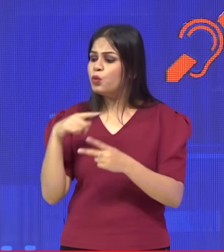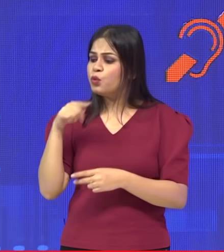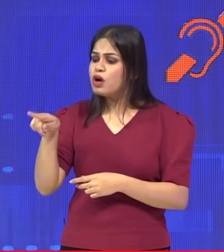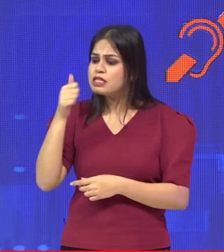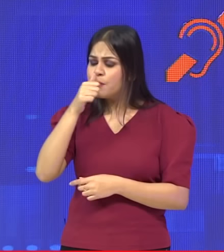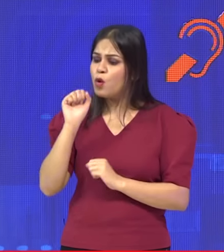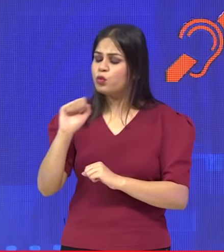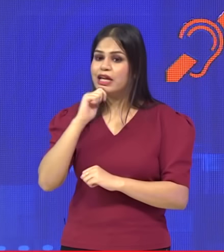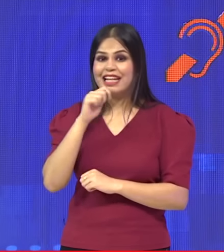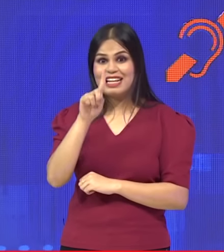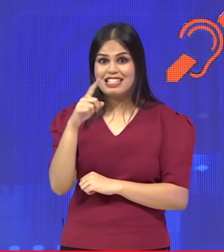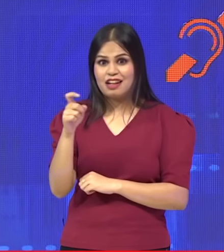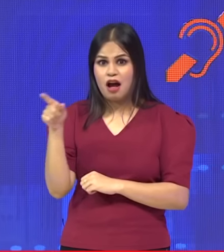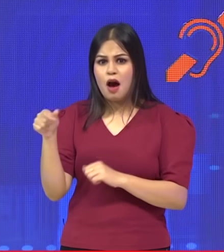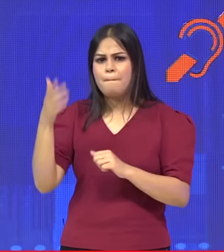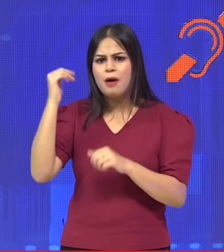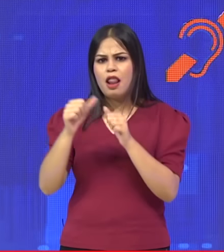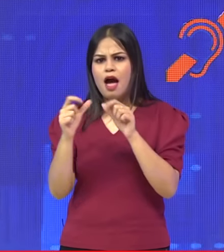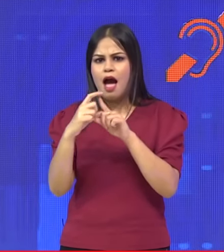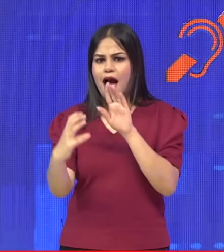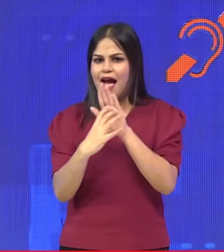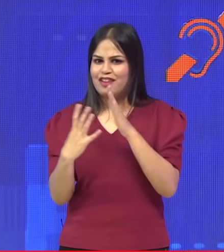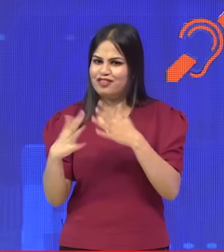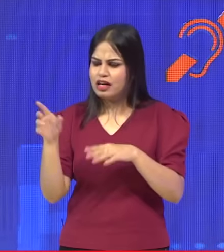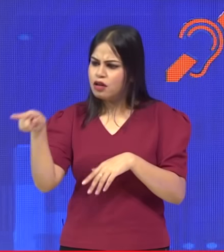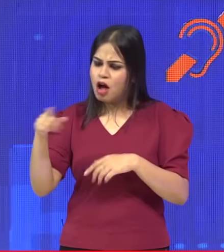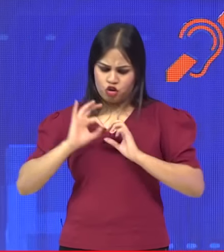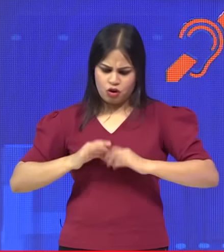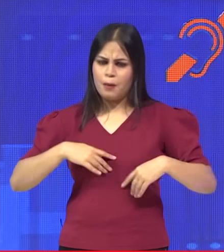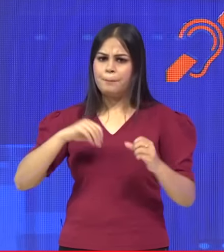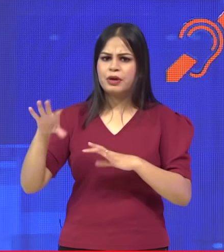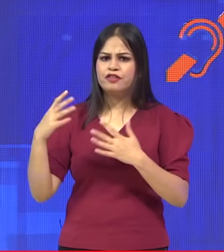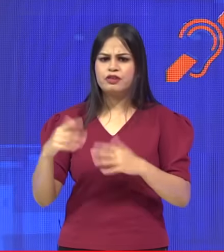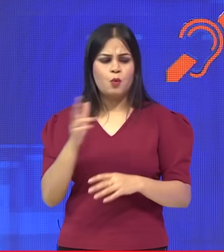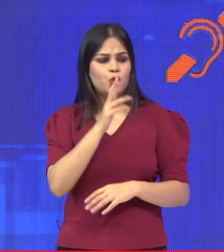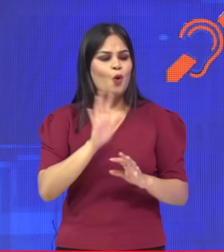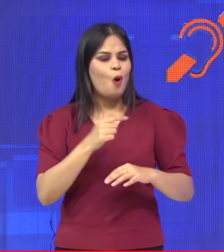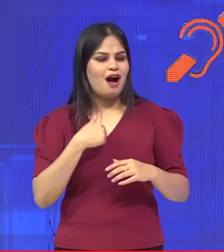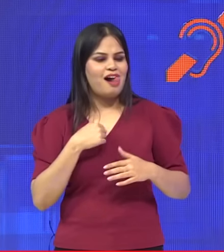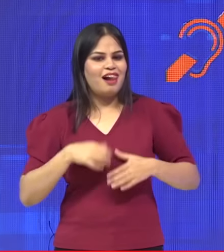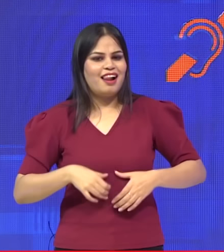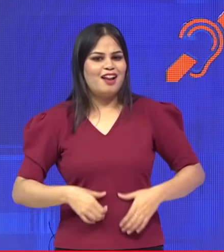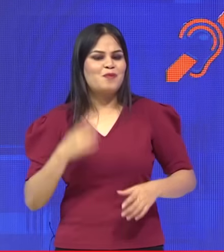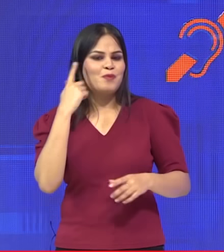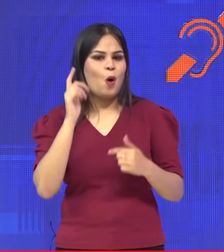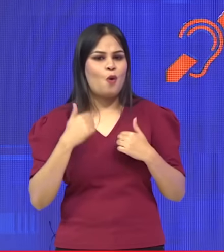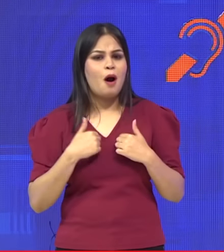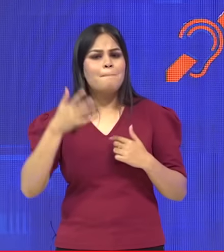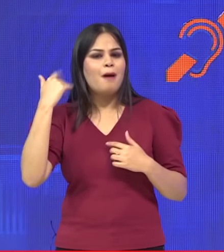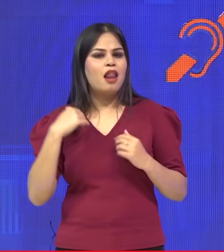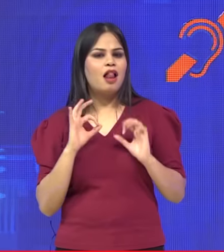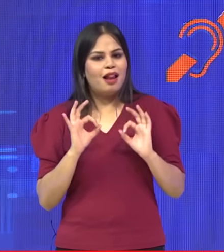पहले एड किया था उसमें ही शर्ट उतार दी थी सर उसमें तो स्विमिंग ट्रक्स में था मैं सर उसे वक्त